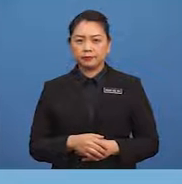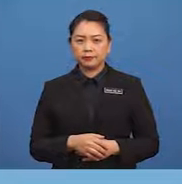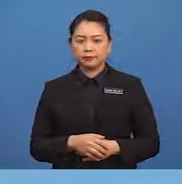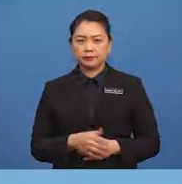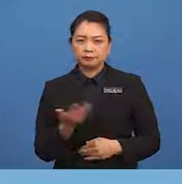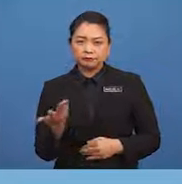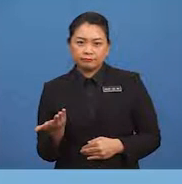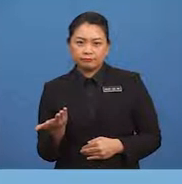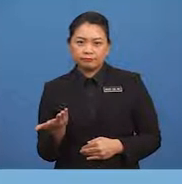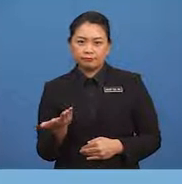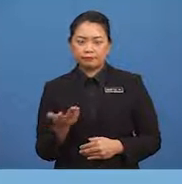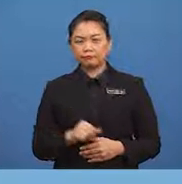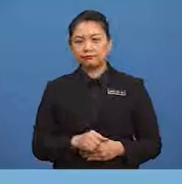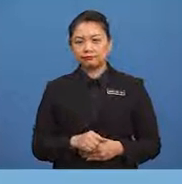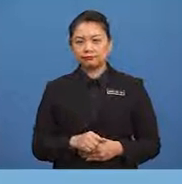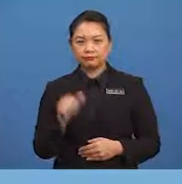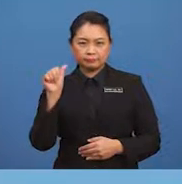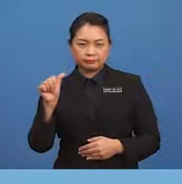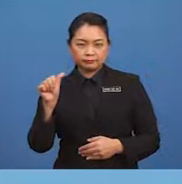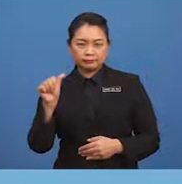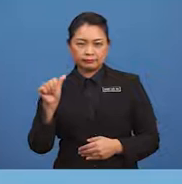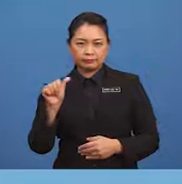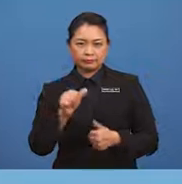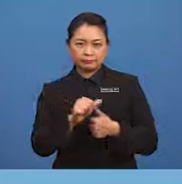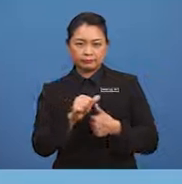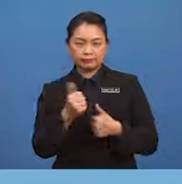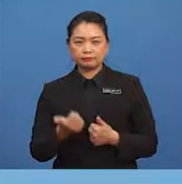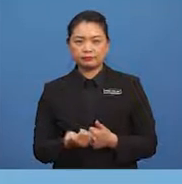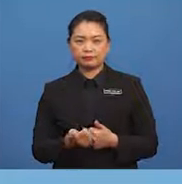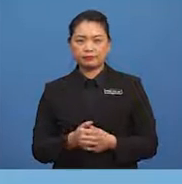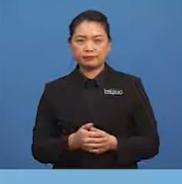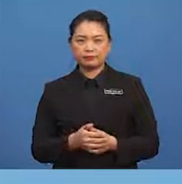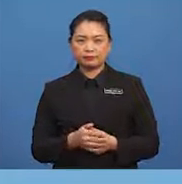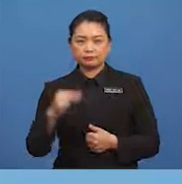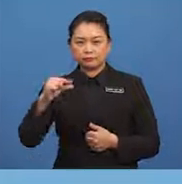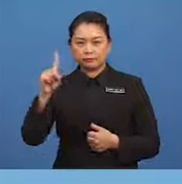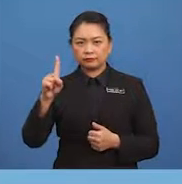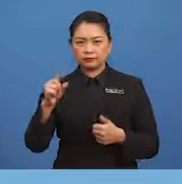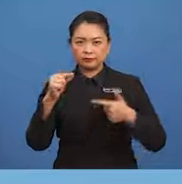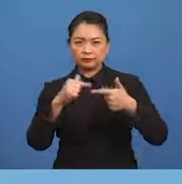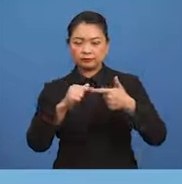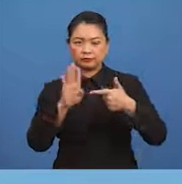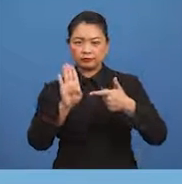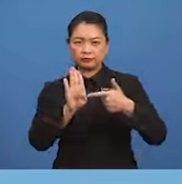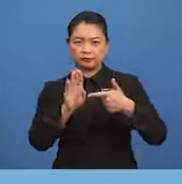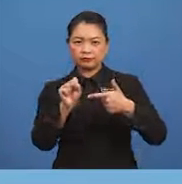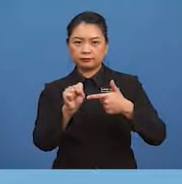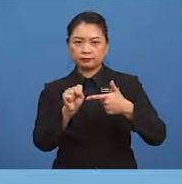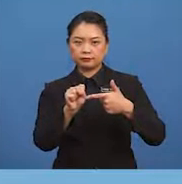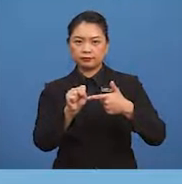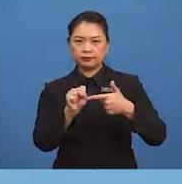Adakah A, fasa G1, B, fasa